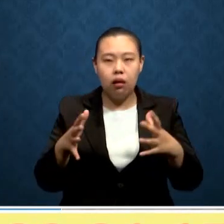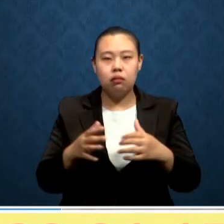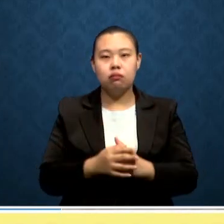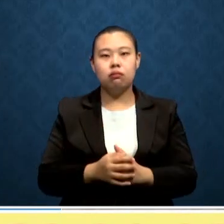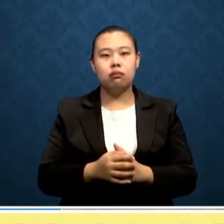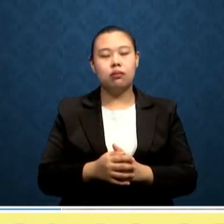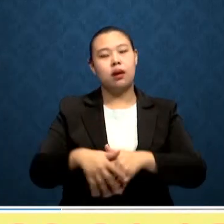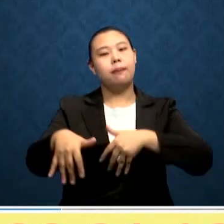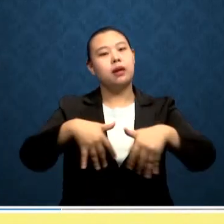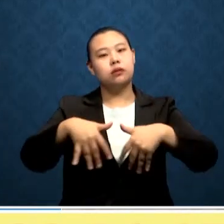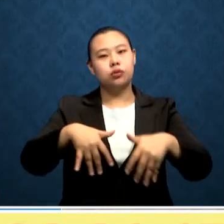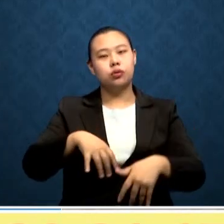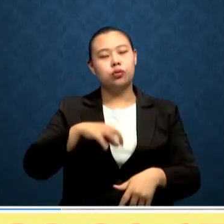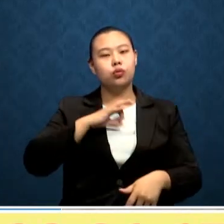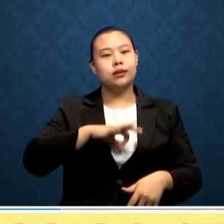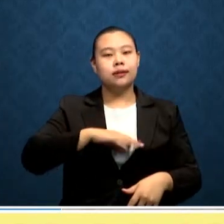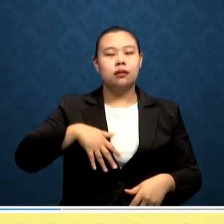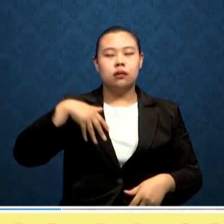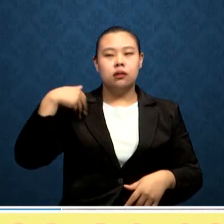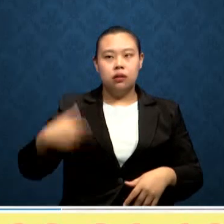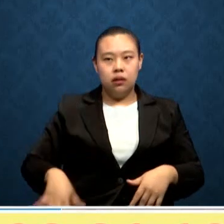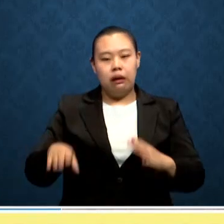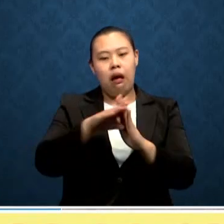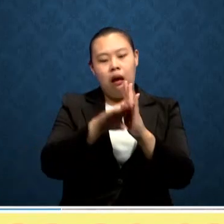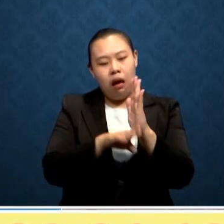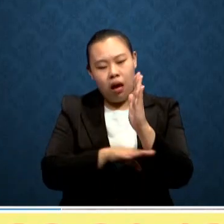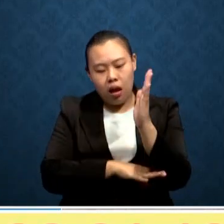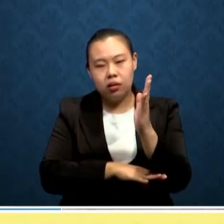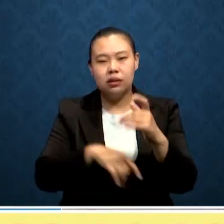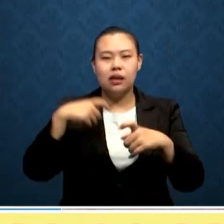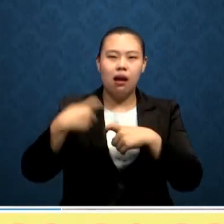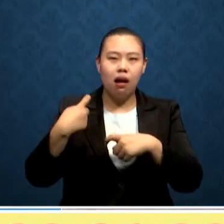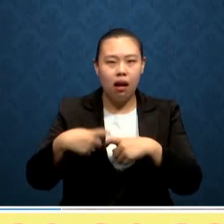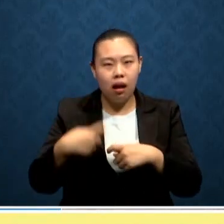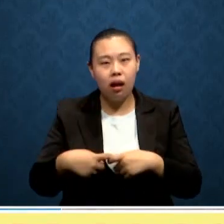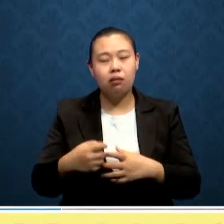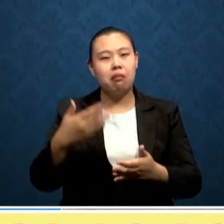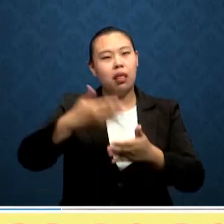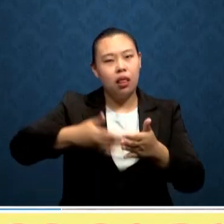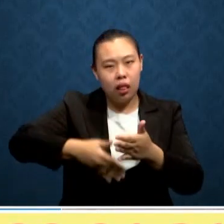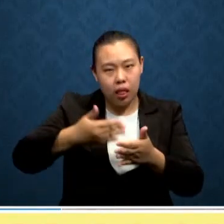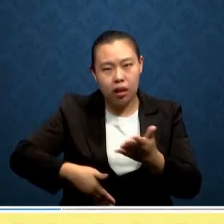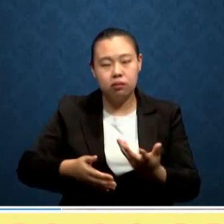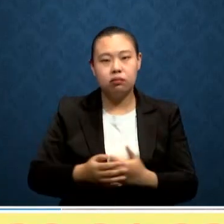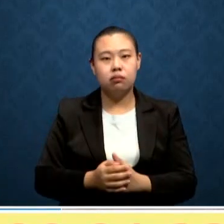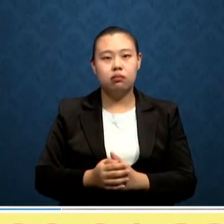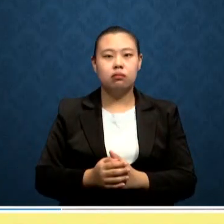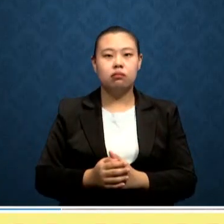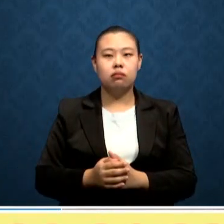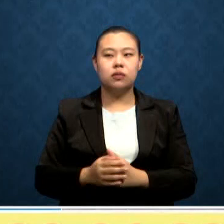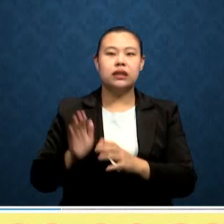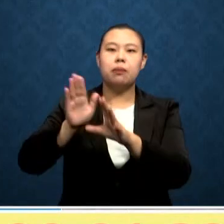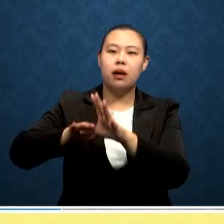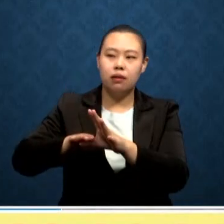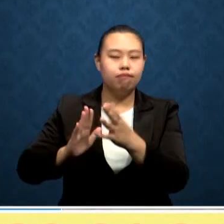ทำเบื่อขั้นตอนต่างๆทำไม่ค่อยได้เลยหรือไม่ได้เลยนะครับ